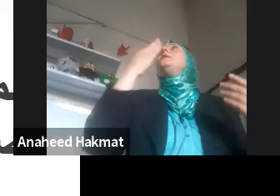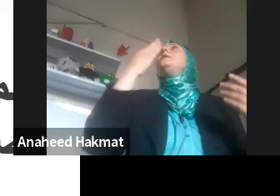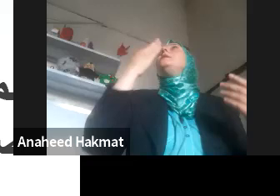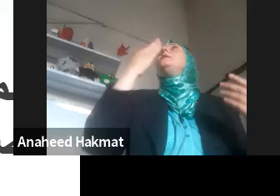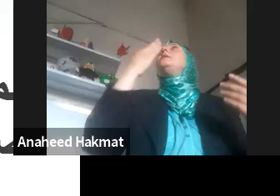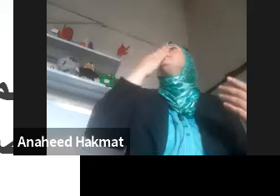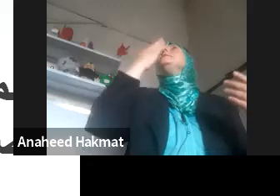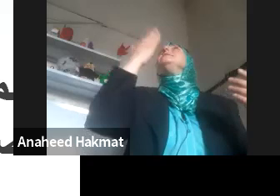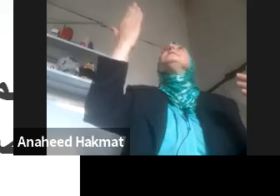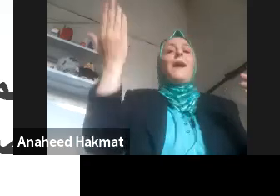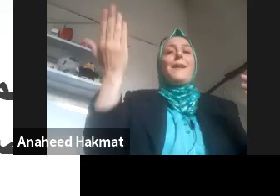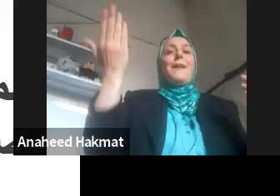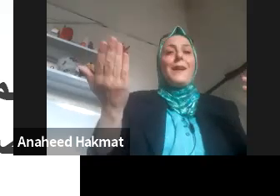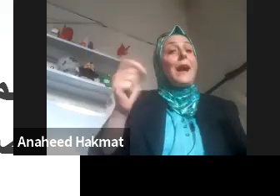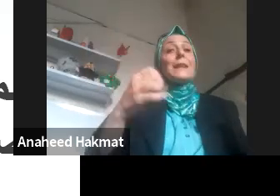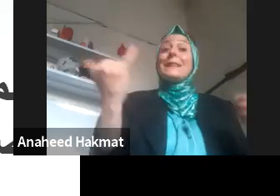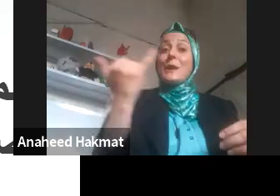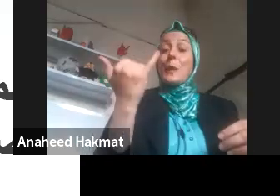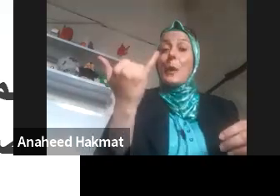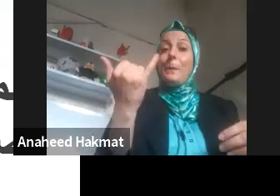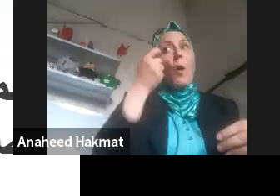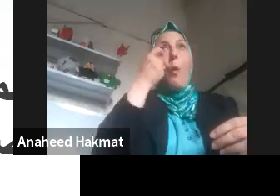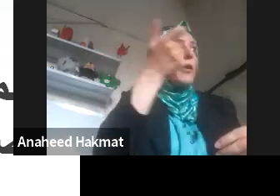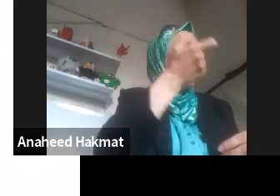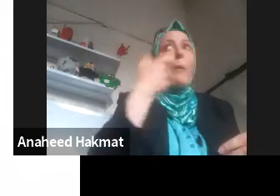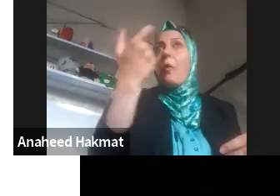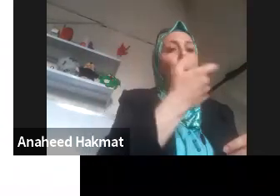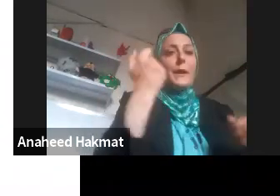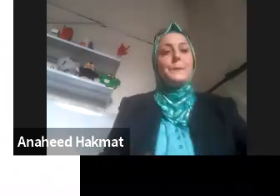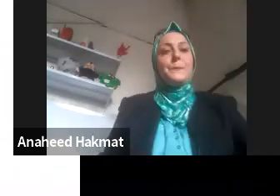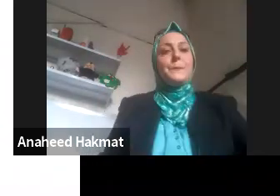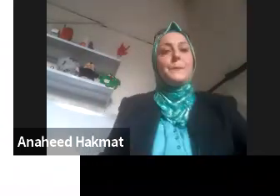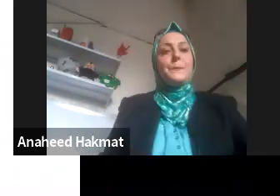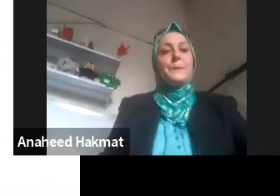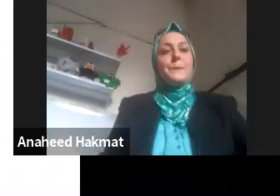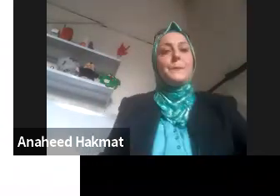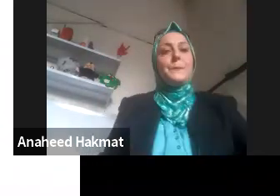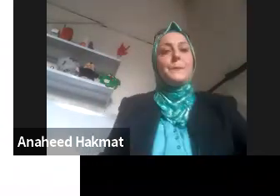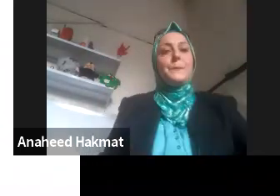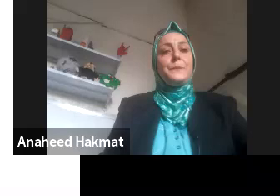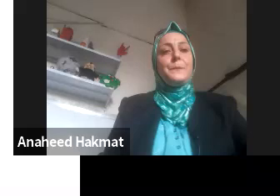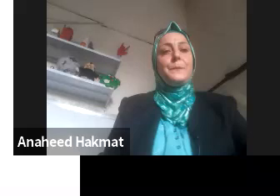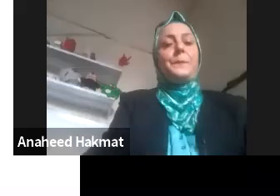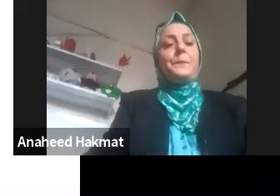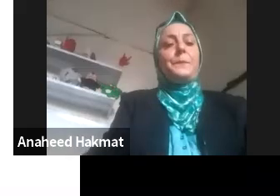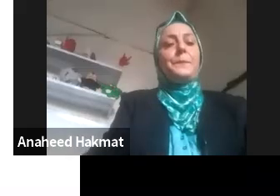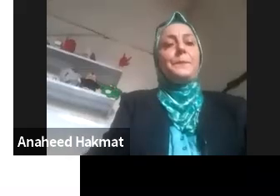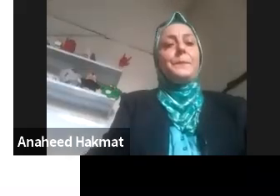المدرسية وكل قضايا خطط فتح المقاصف. هذا القطاع الثاني. القطاع الثالث اللي هو